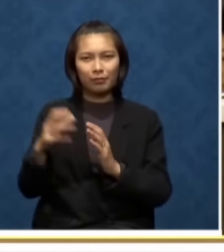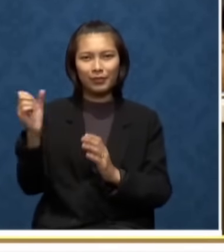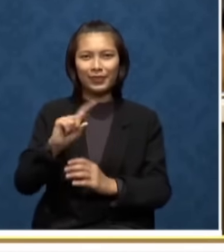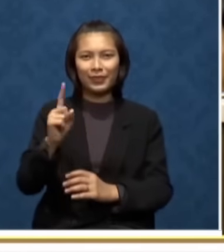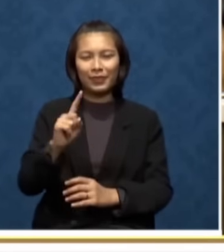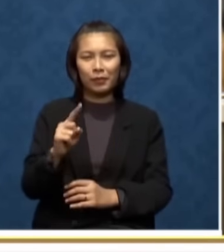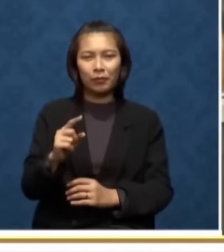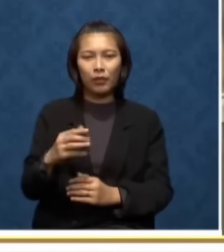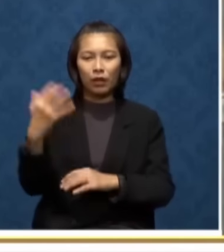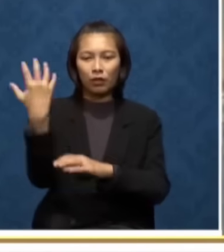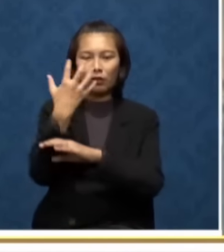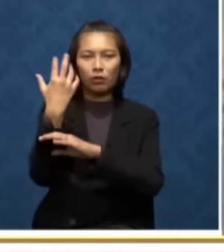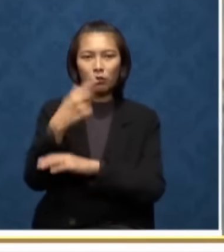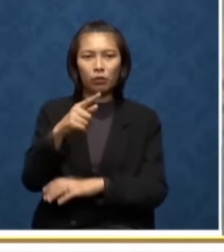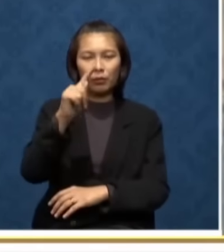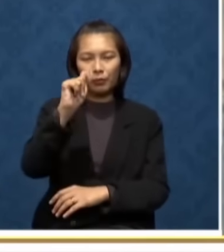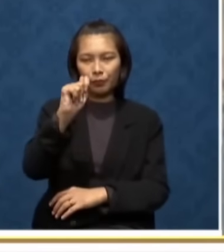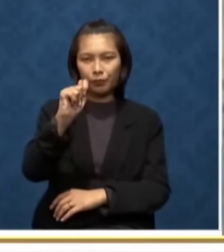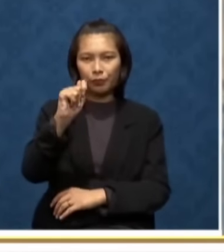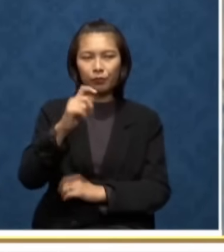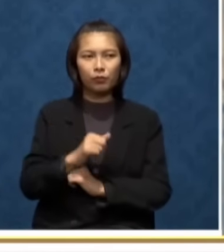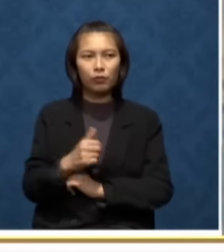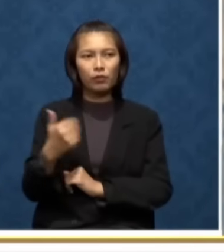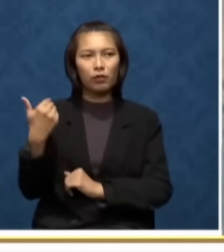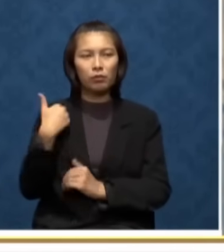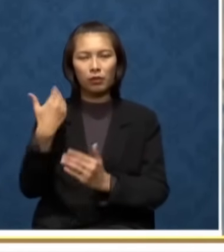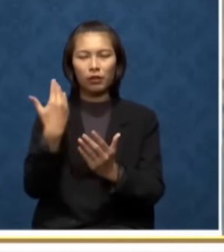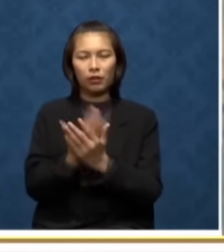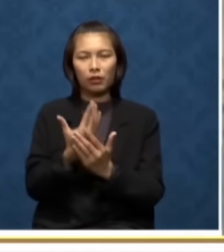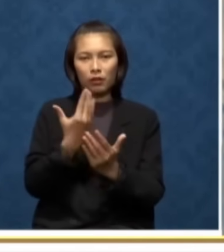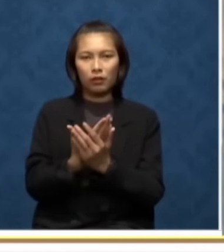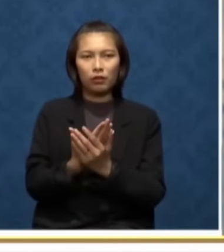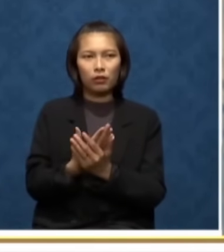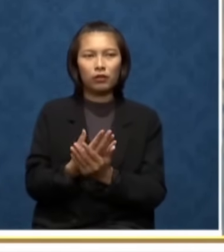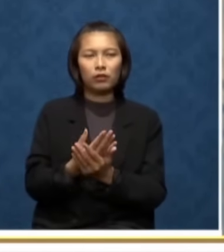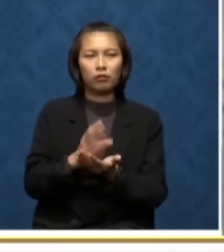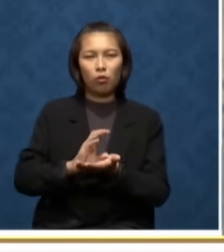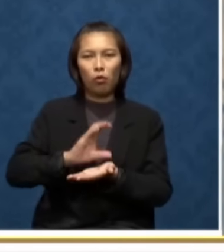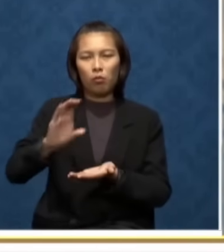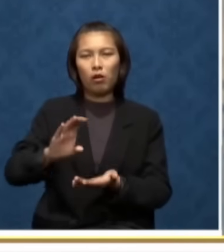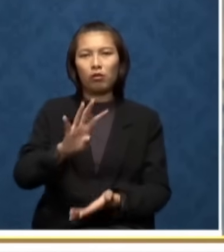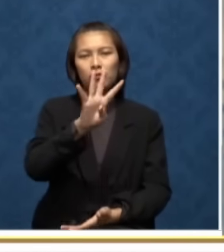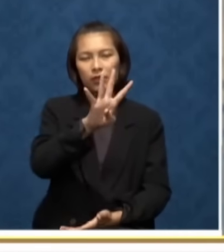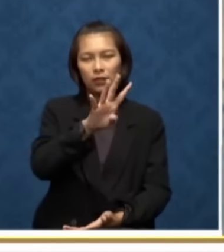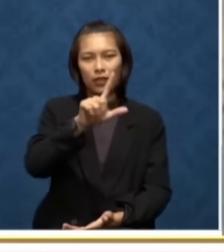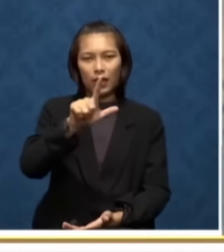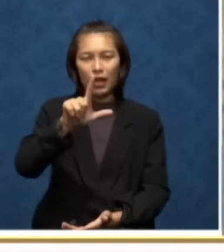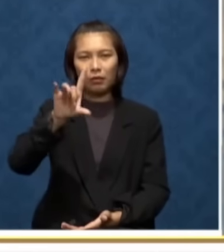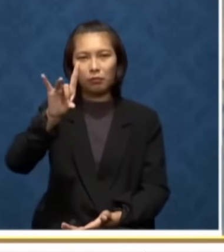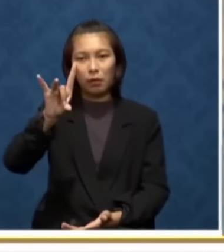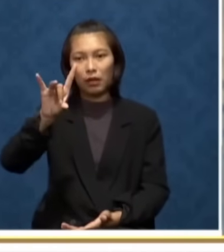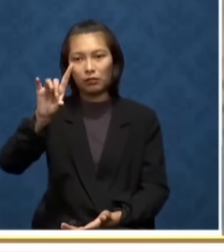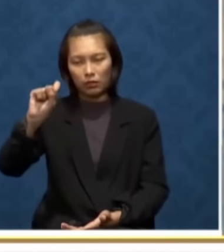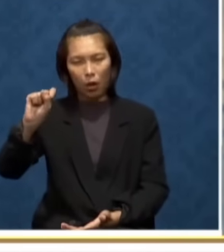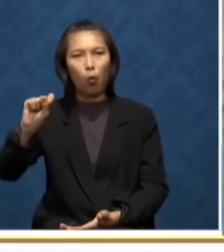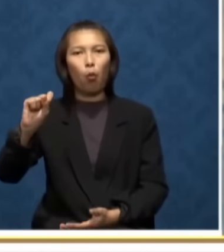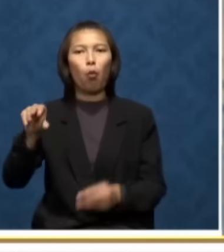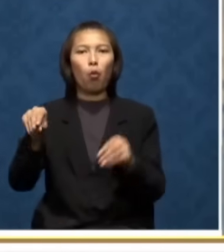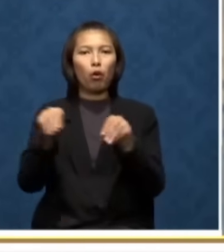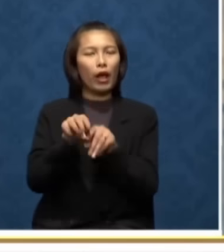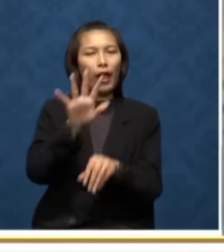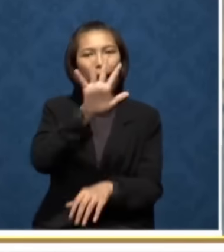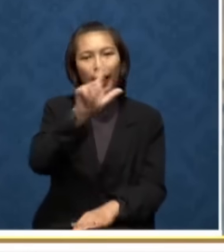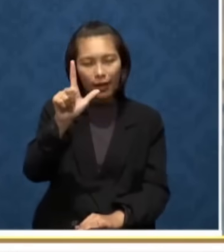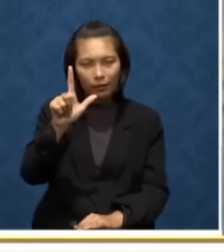คะรายการนี้ได้เงินสนับสนุนไปถึง4,800,000บาทเกือบ 5ล้านบาทนะคะท่าน